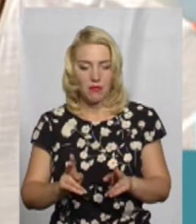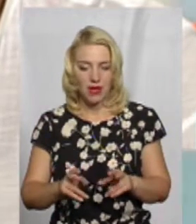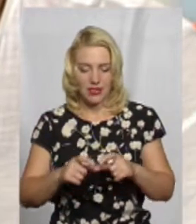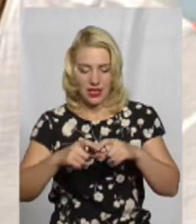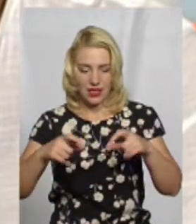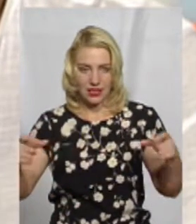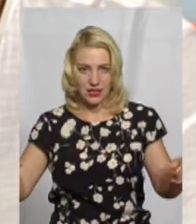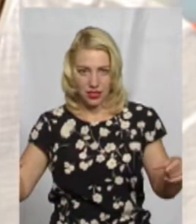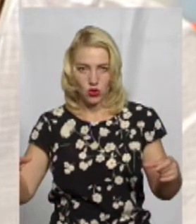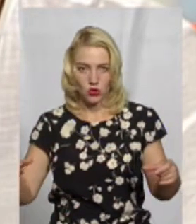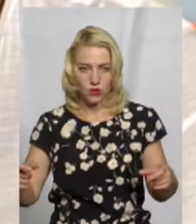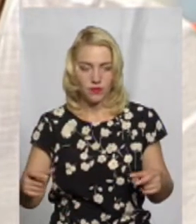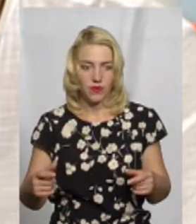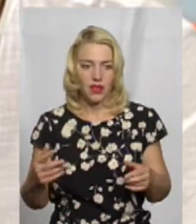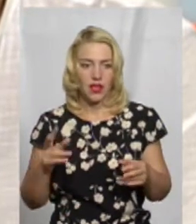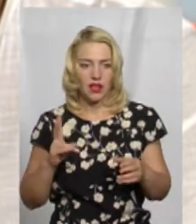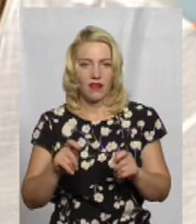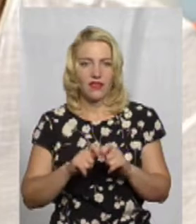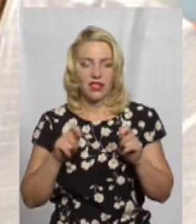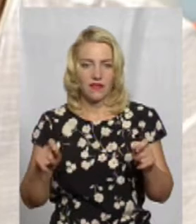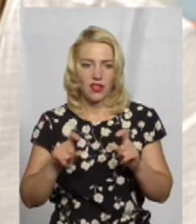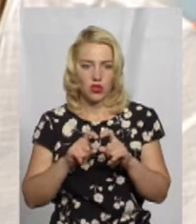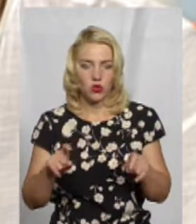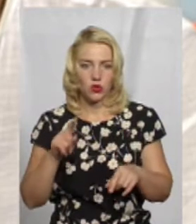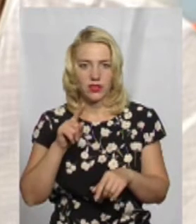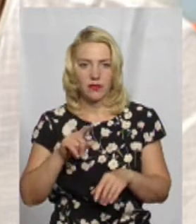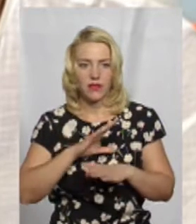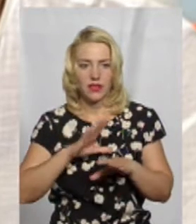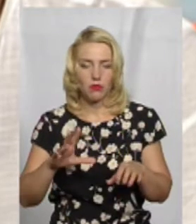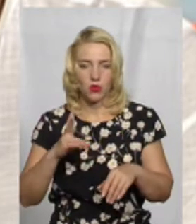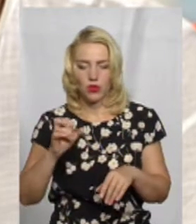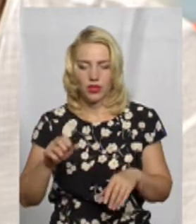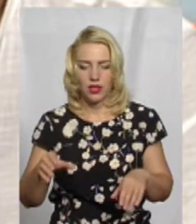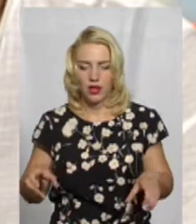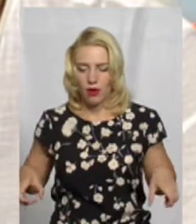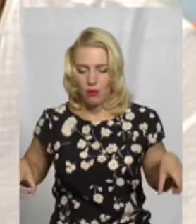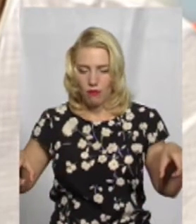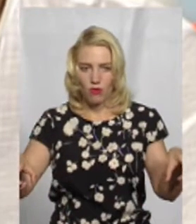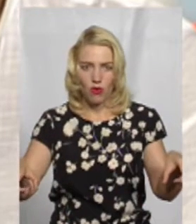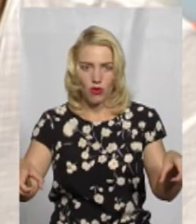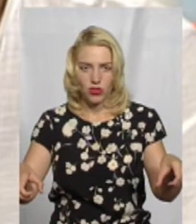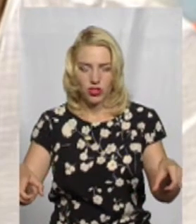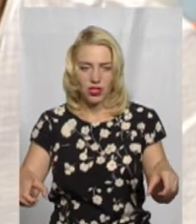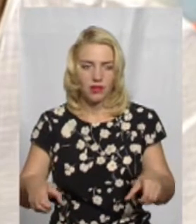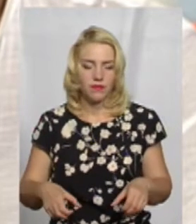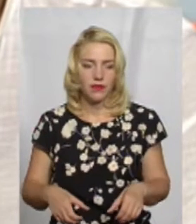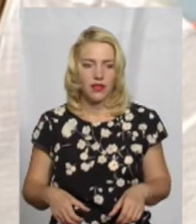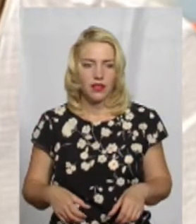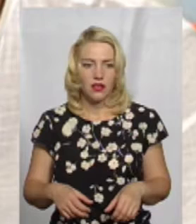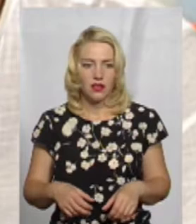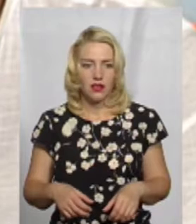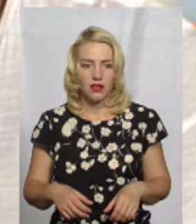стрічку і відкривала школу, то там не було ні поручня, ні перил.